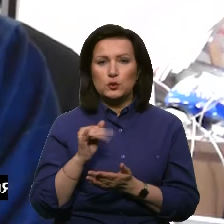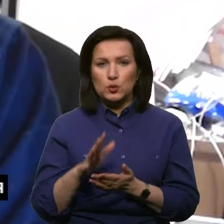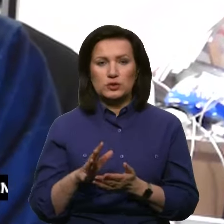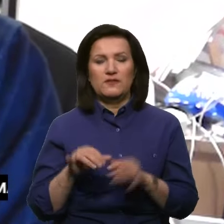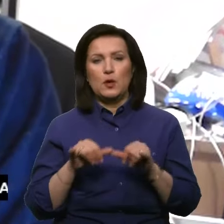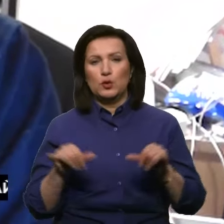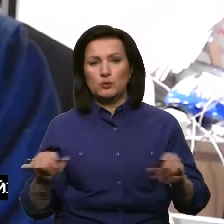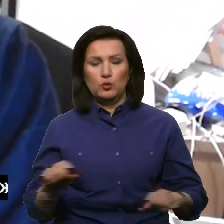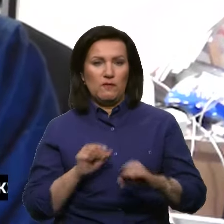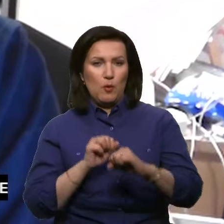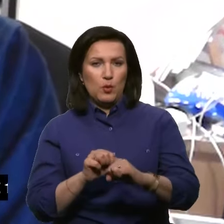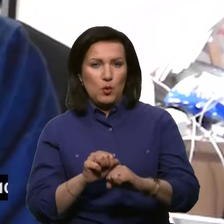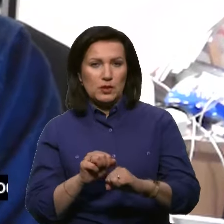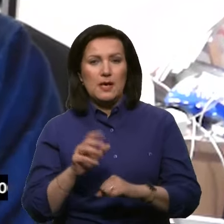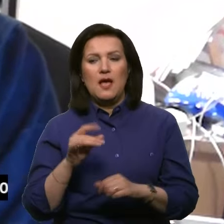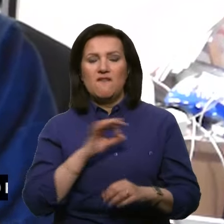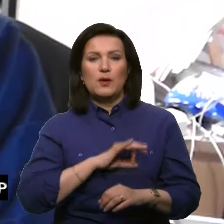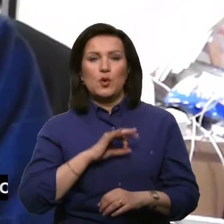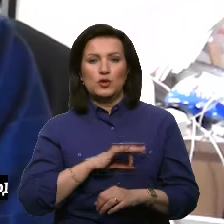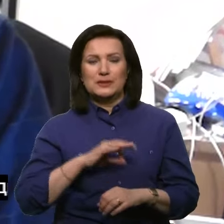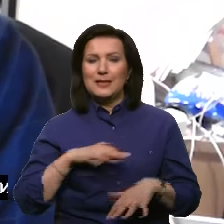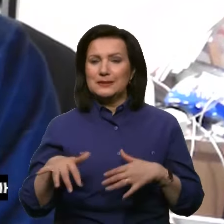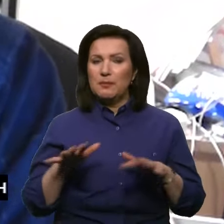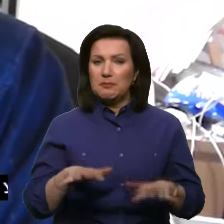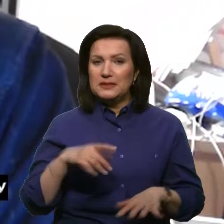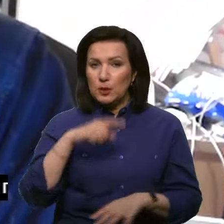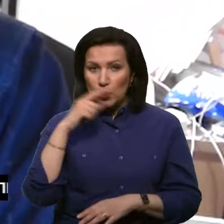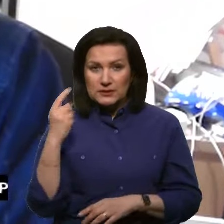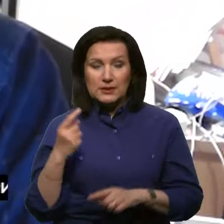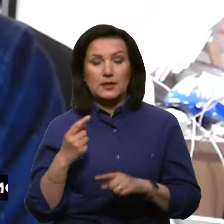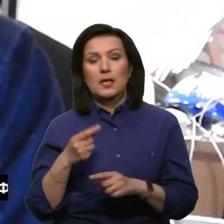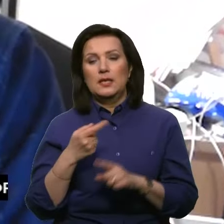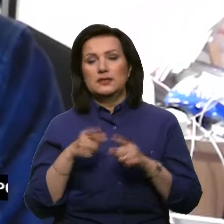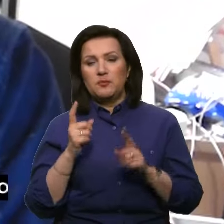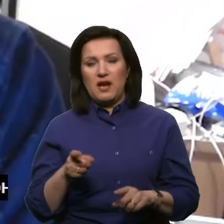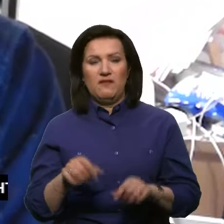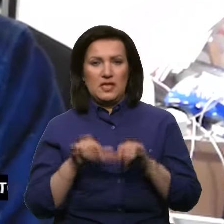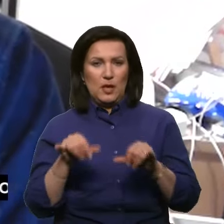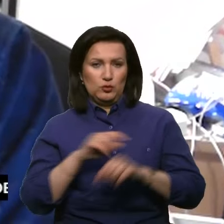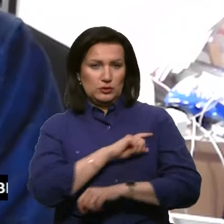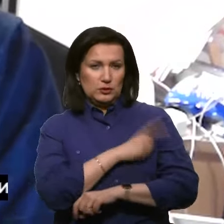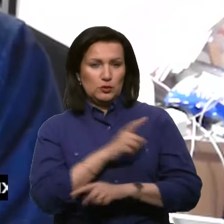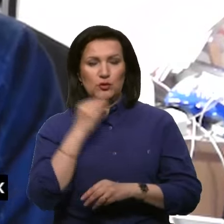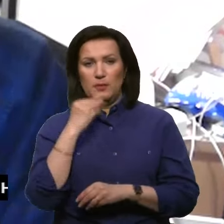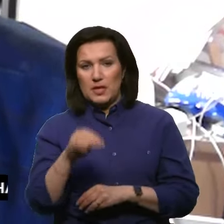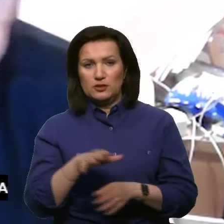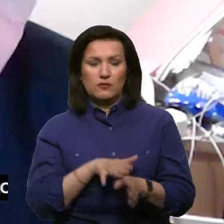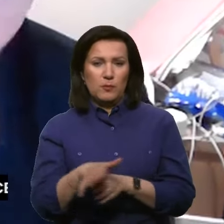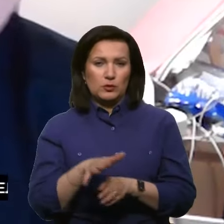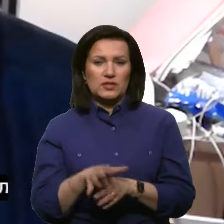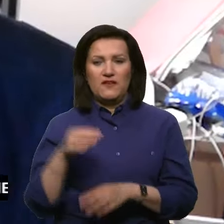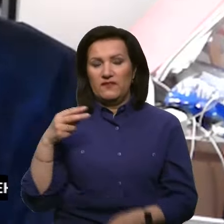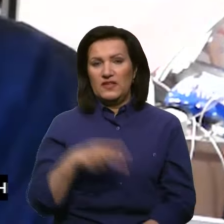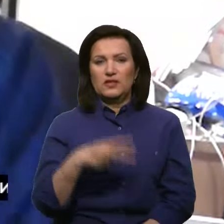про розбудову оборонних укріплень, можливо, використання слабких місць Росії та справді намагання нарощувати сили, щоб краще впоратися